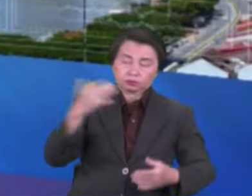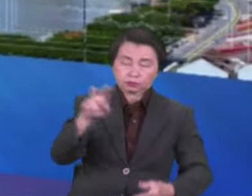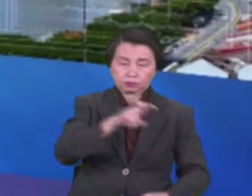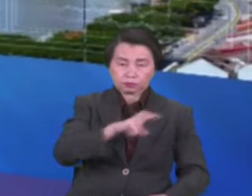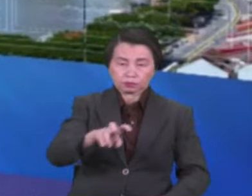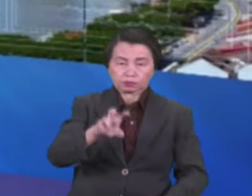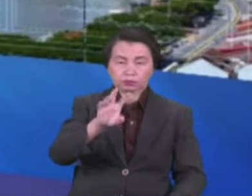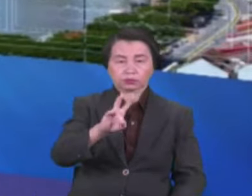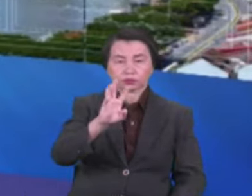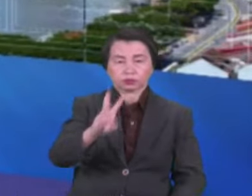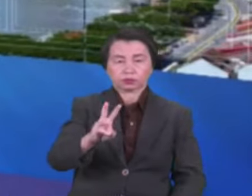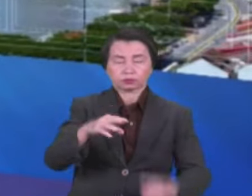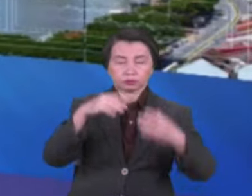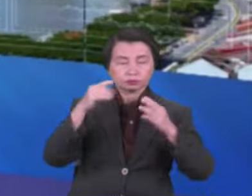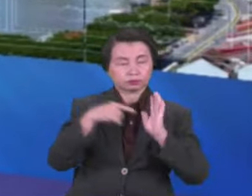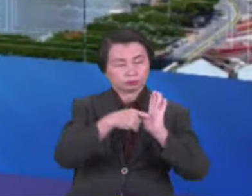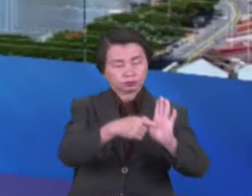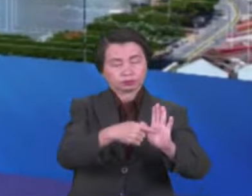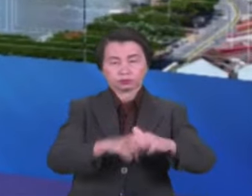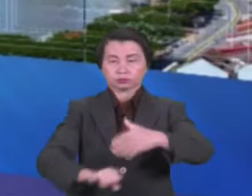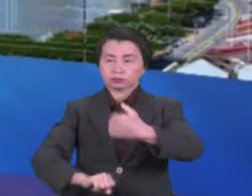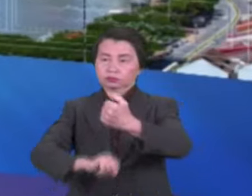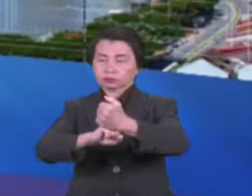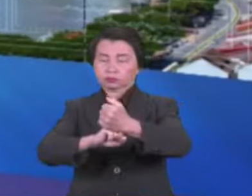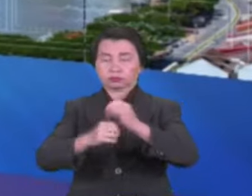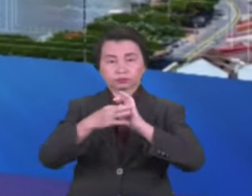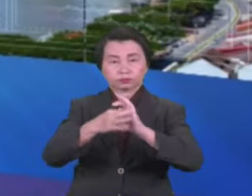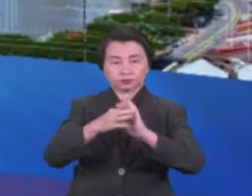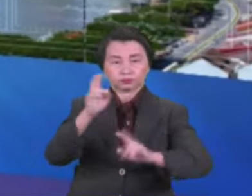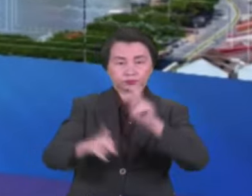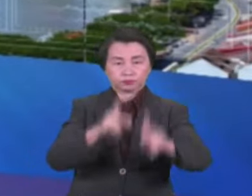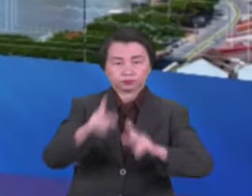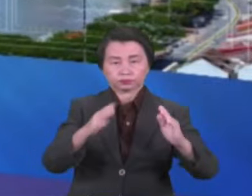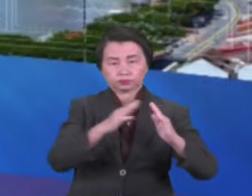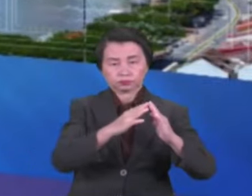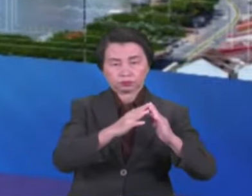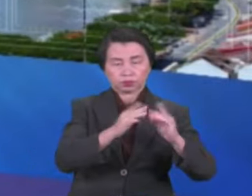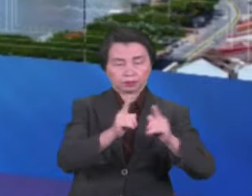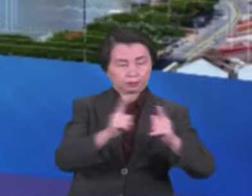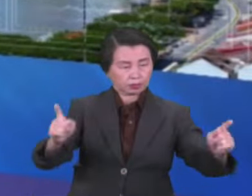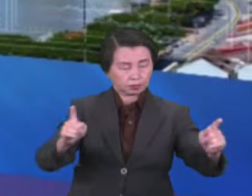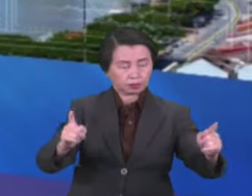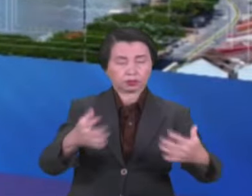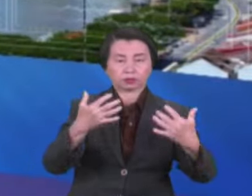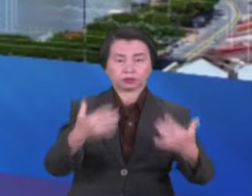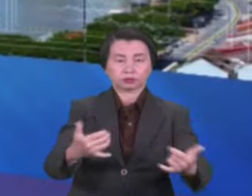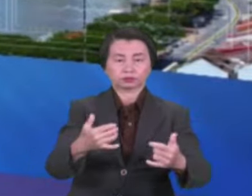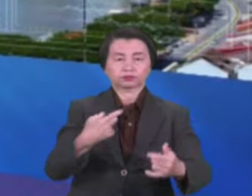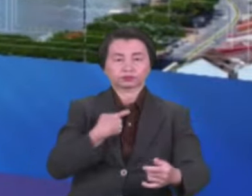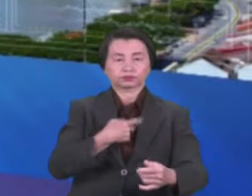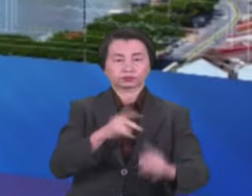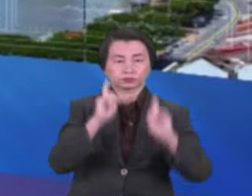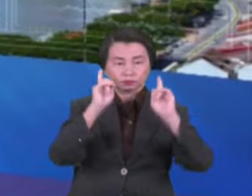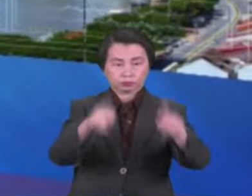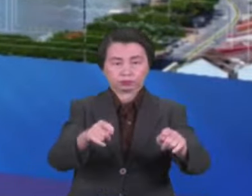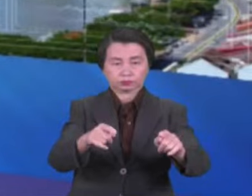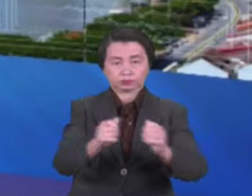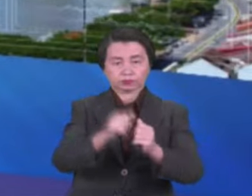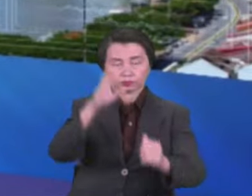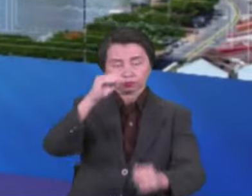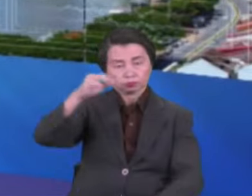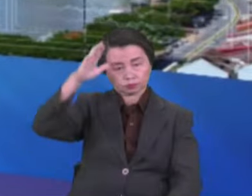76 jelas terpancar menerusi sokongan dan kerjasama penduduk di rumah panjang berkenaan. Baik, kali ini kita berlangsung bersama